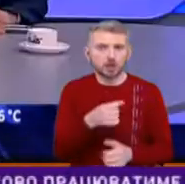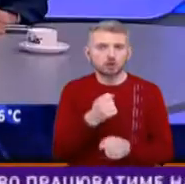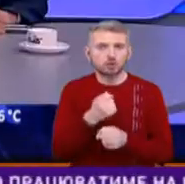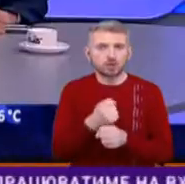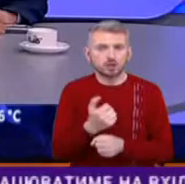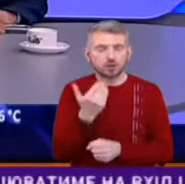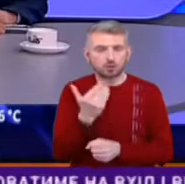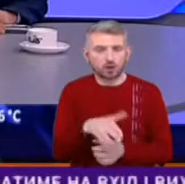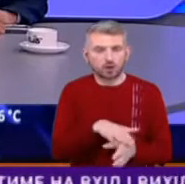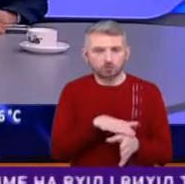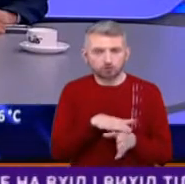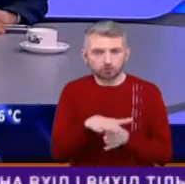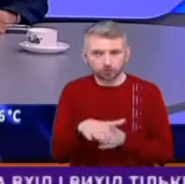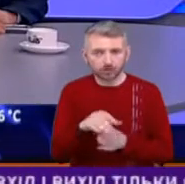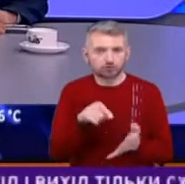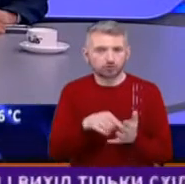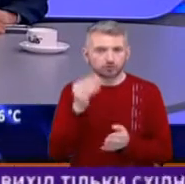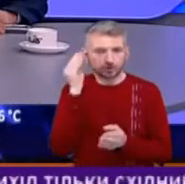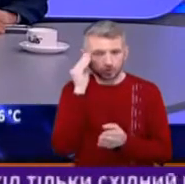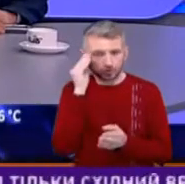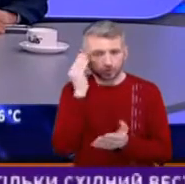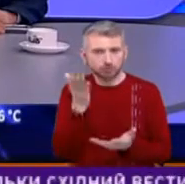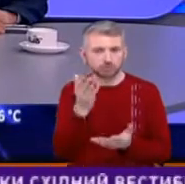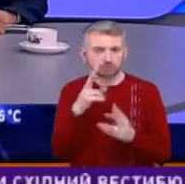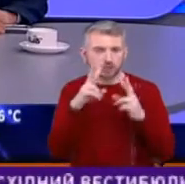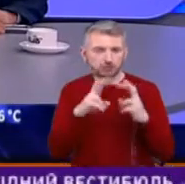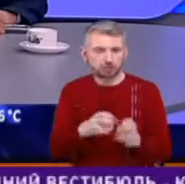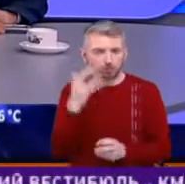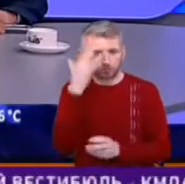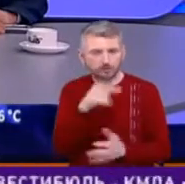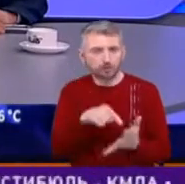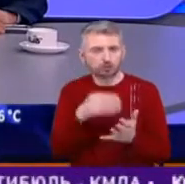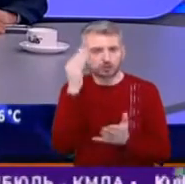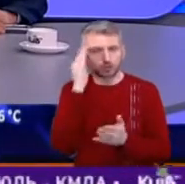його абсолютно з точки зору критичного мислення і з точки зору все ж